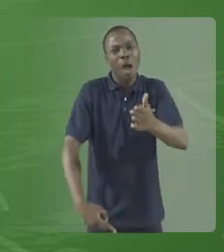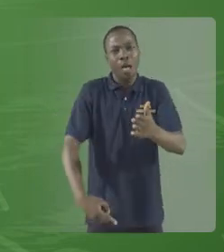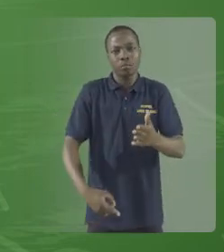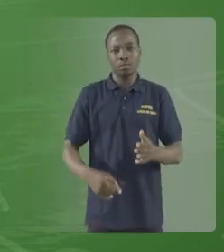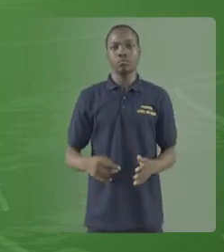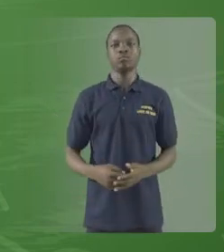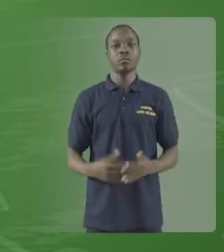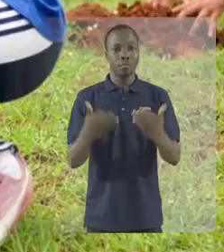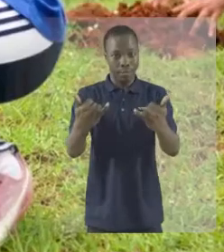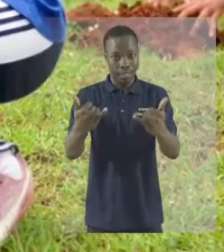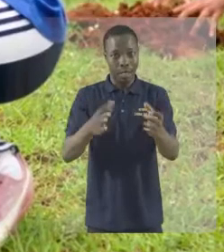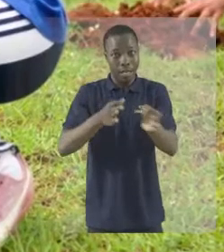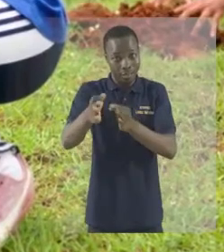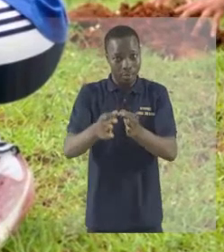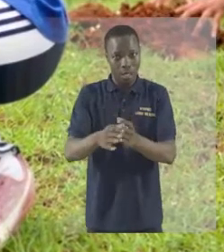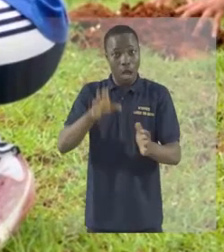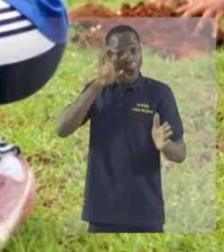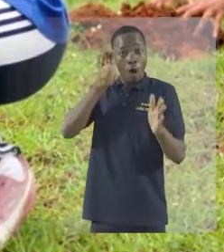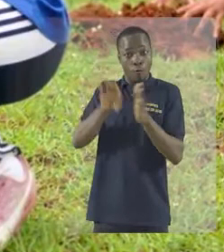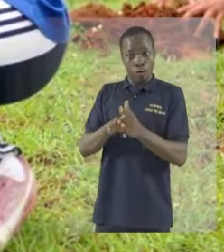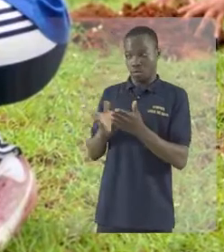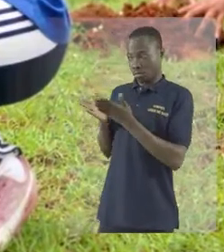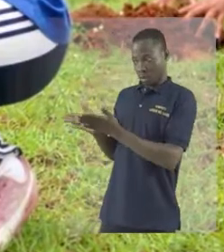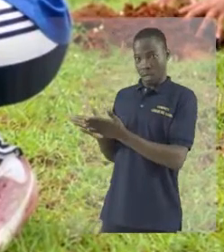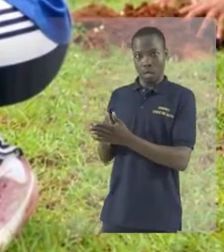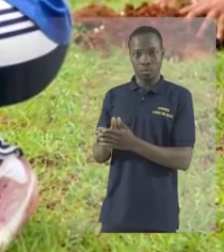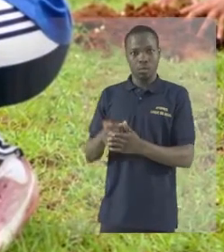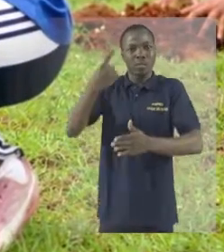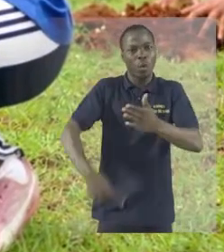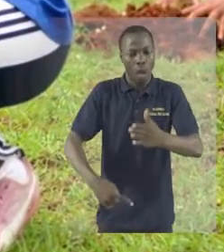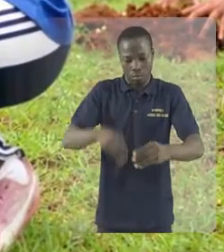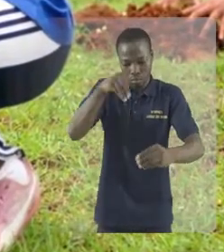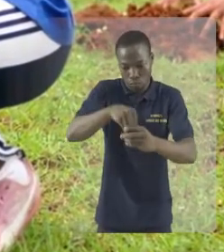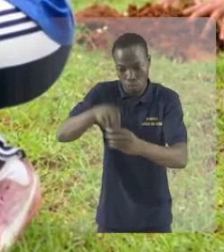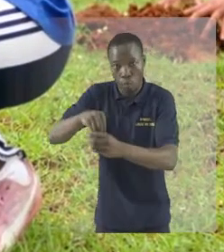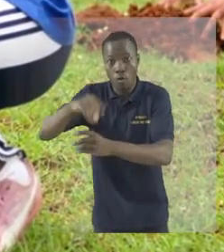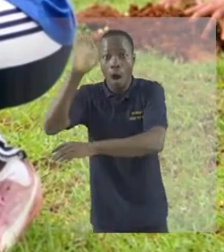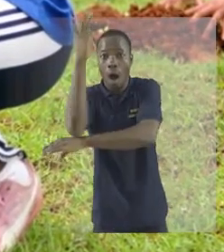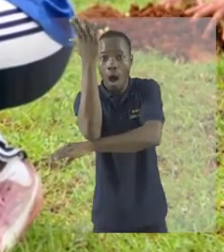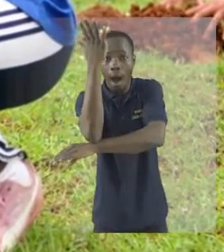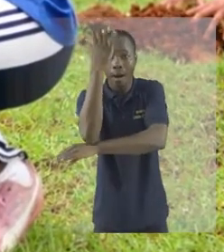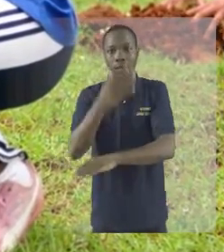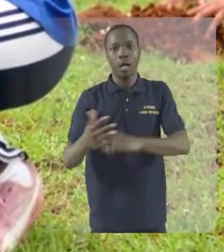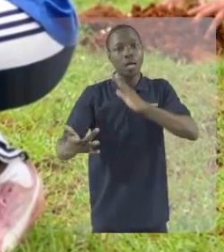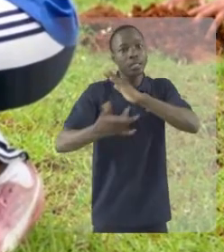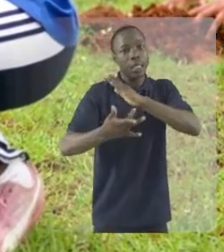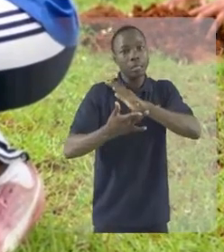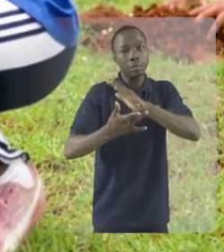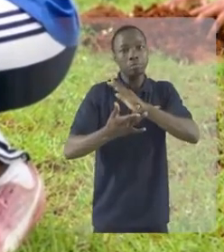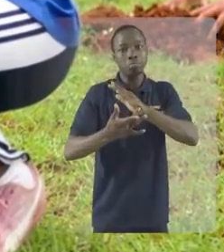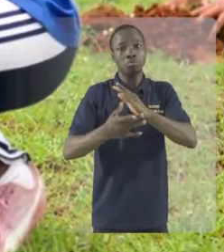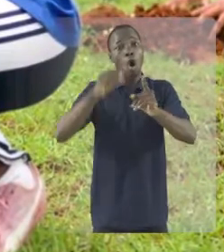Alors, le reboisement, cette technique consiste à planter des